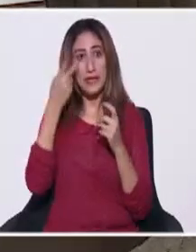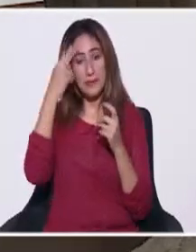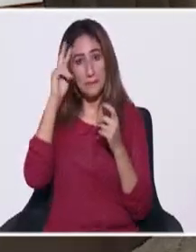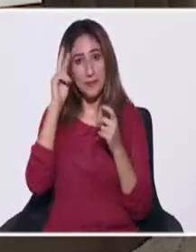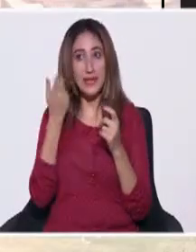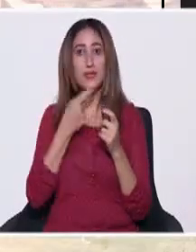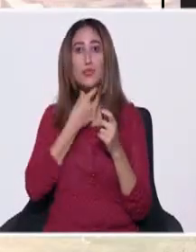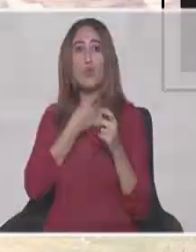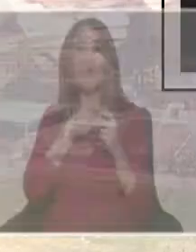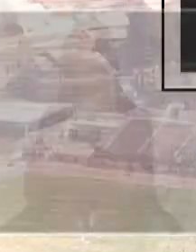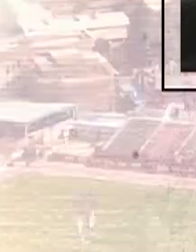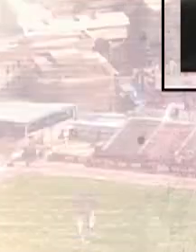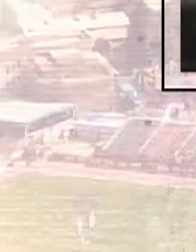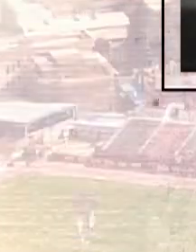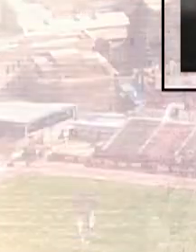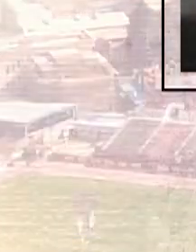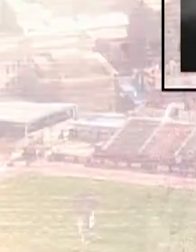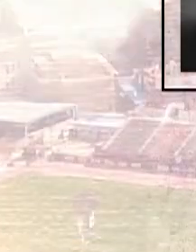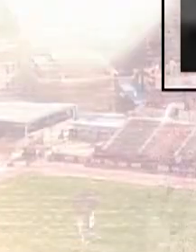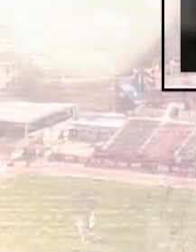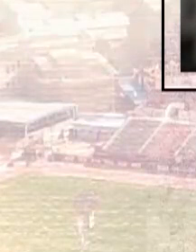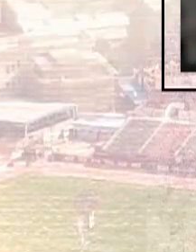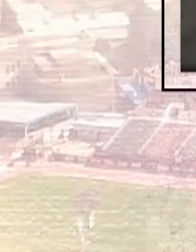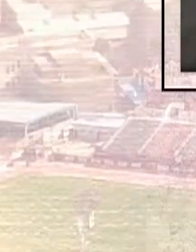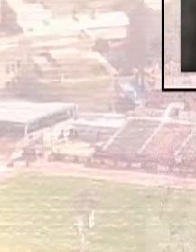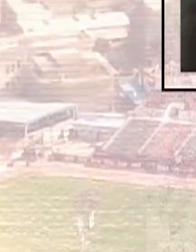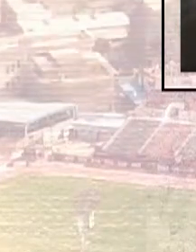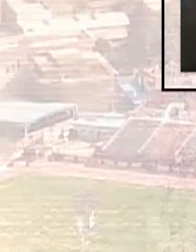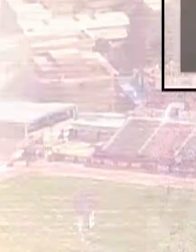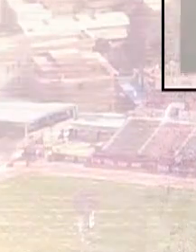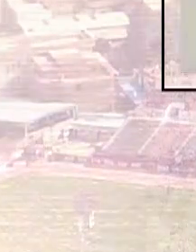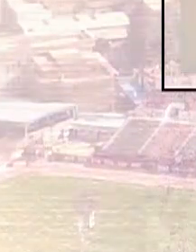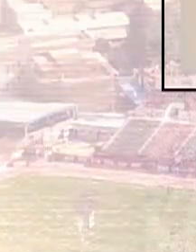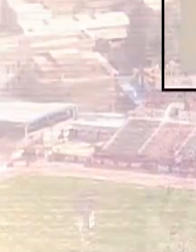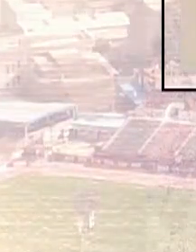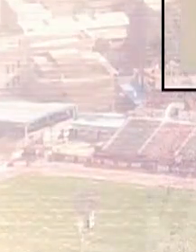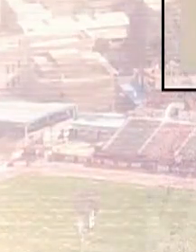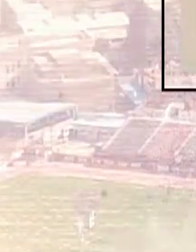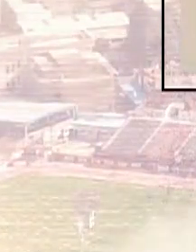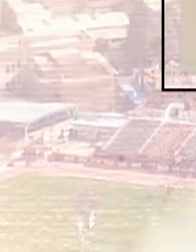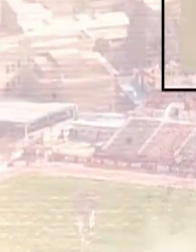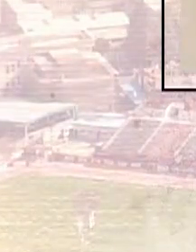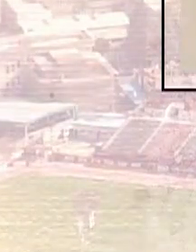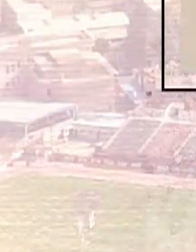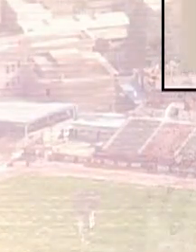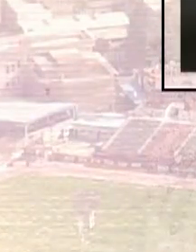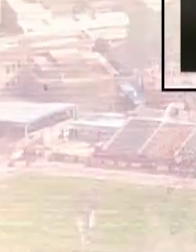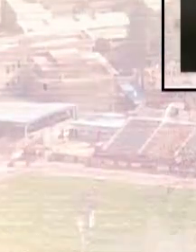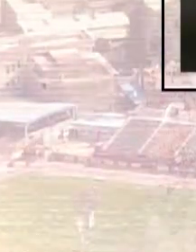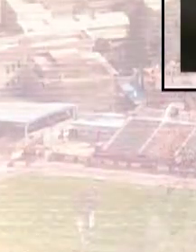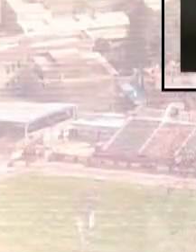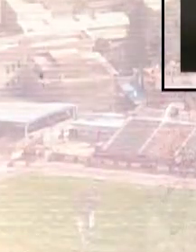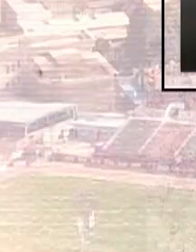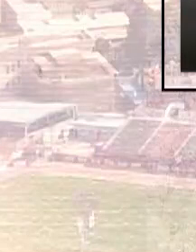من الغرابة شوية. إذاعة القرآن الكريم من القاهرة. أيها الإخوة المؤمنون، السلام عليكم ورحمة الله